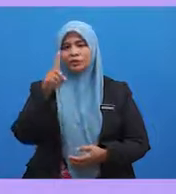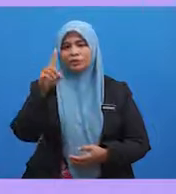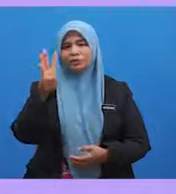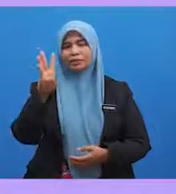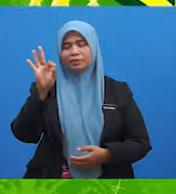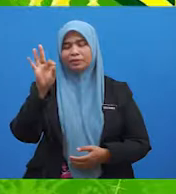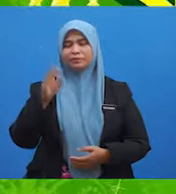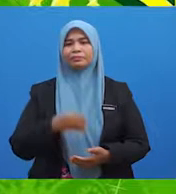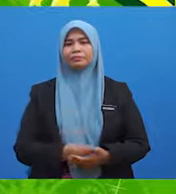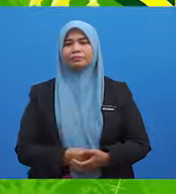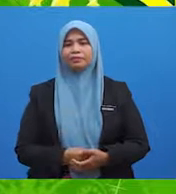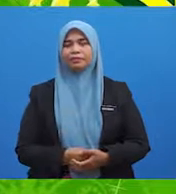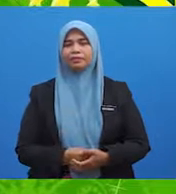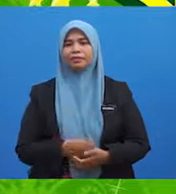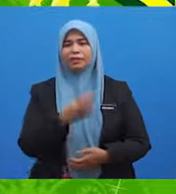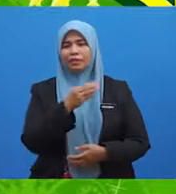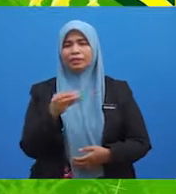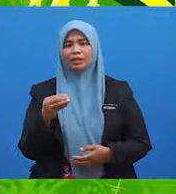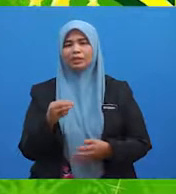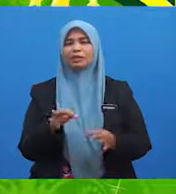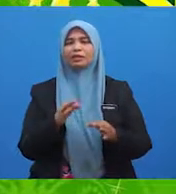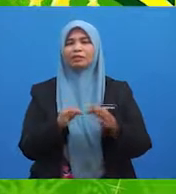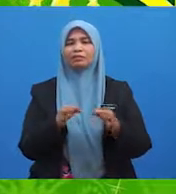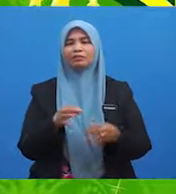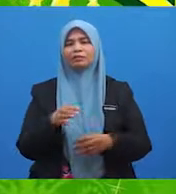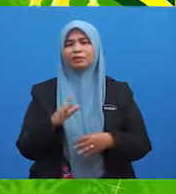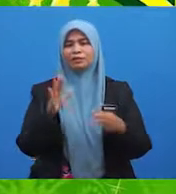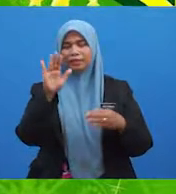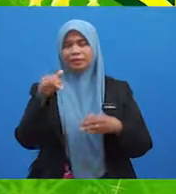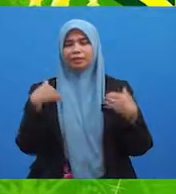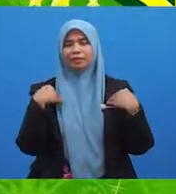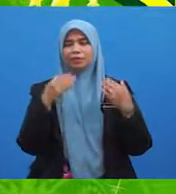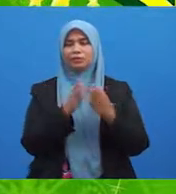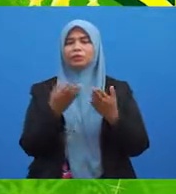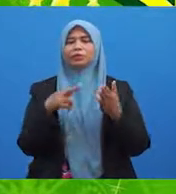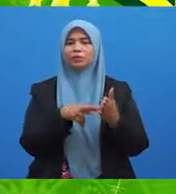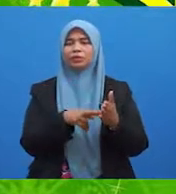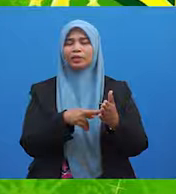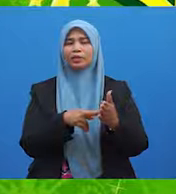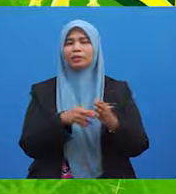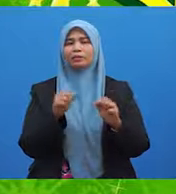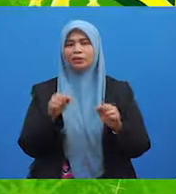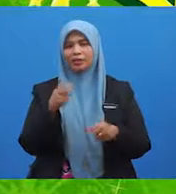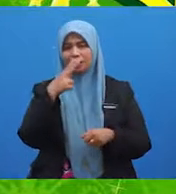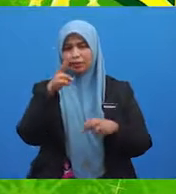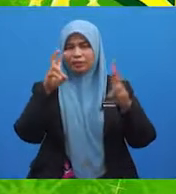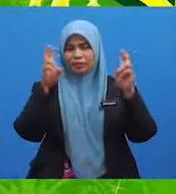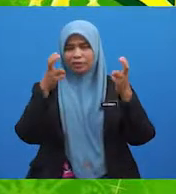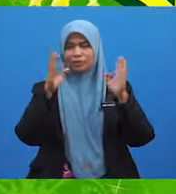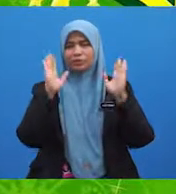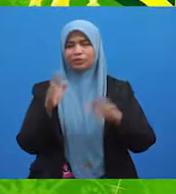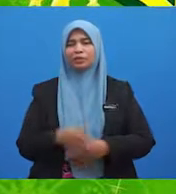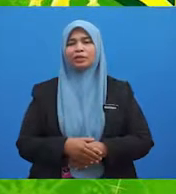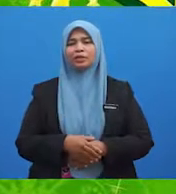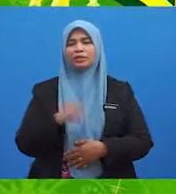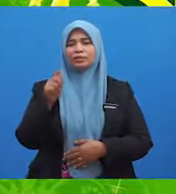149. Manakala, bagi murid-murid yang mempunyai buku rujukan pula, sila lihat tajuk solat